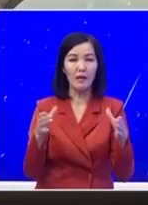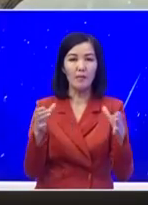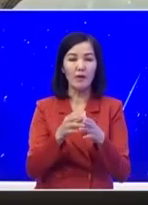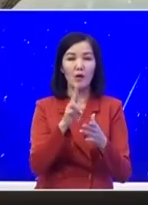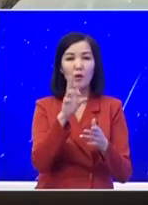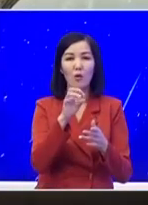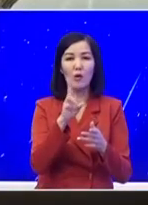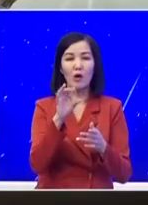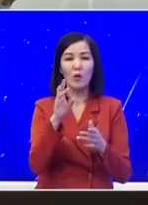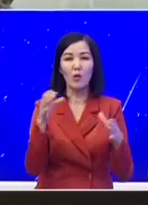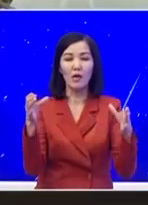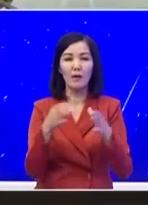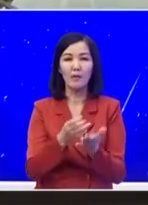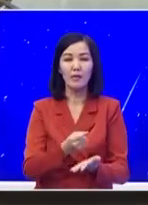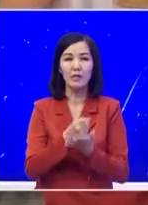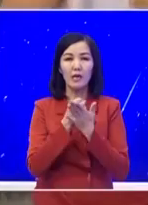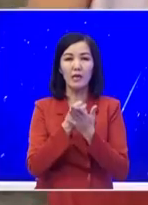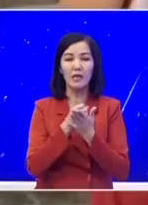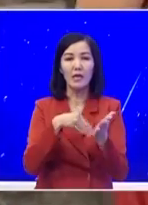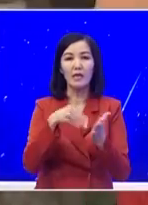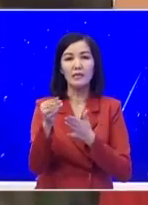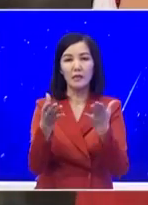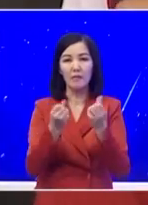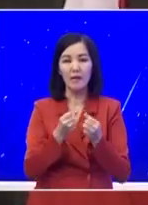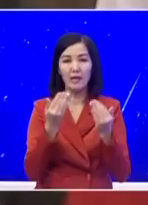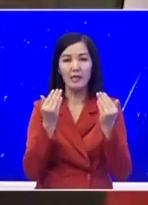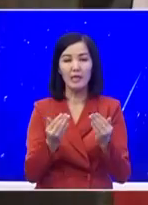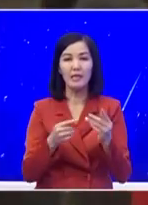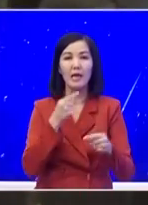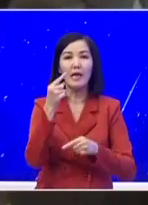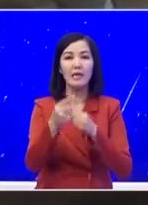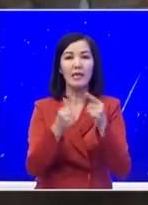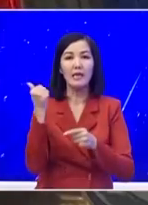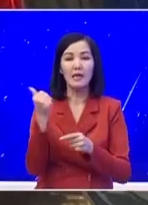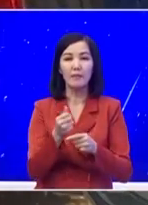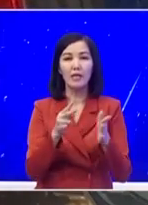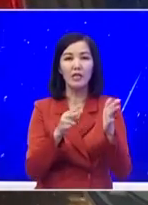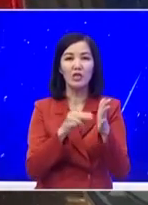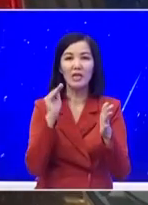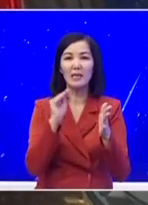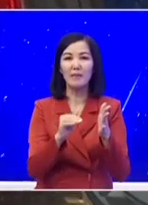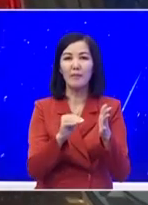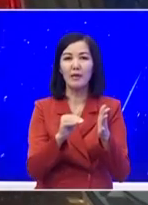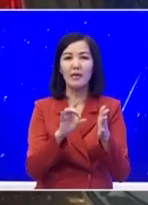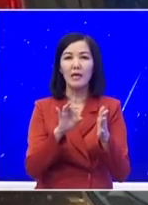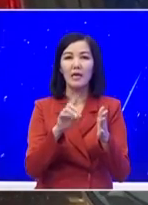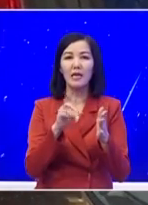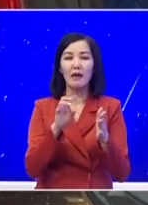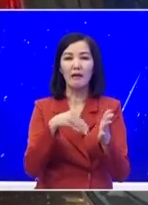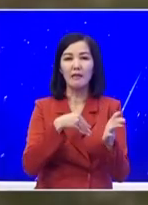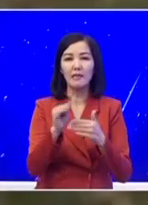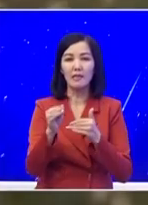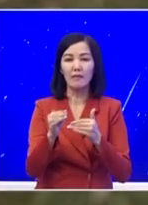Coca-Cola компаниясының демеушілігінің арқасында сатып алғанын айтады. Енді келер аптада тағы 7000 бірлік реагент сатып алынып,